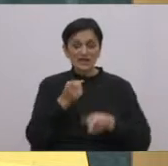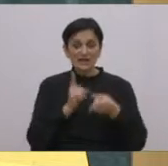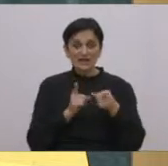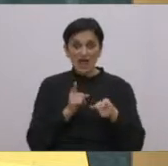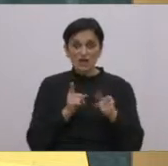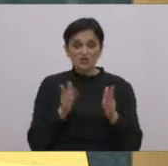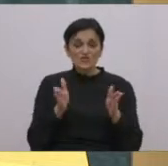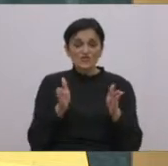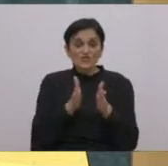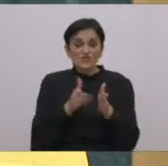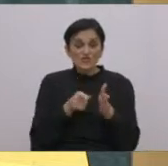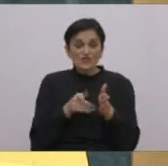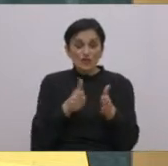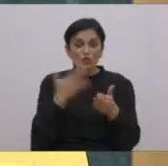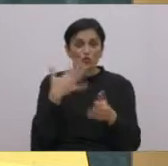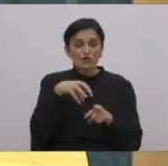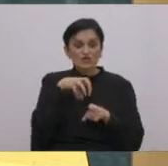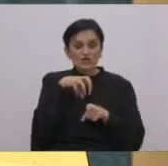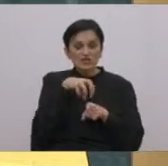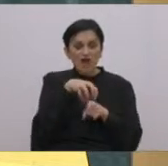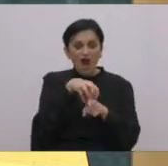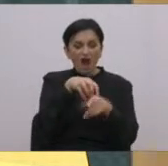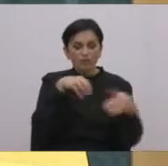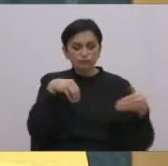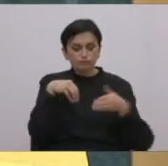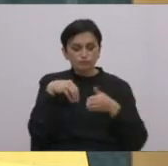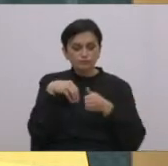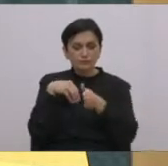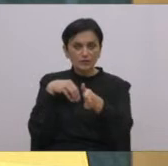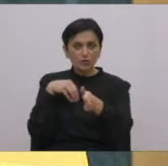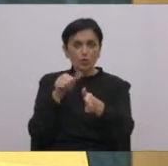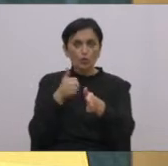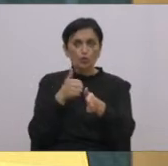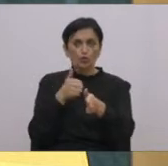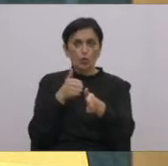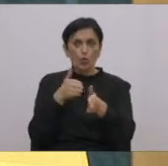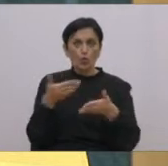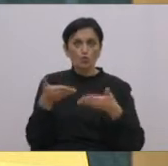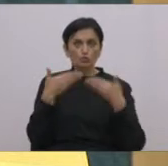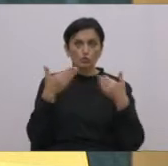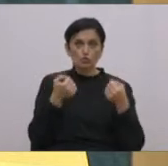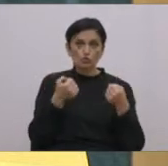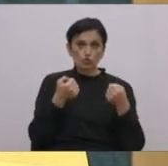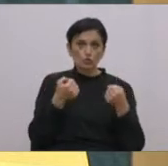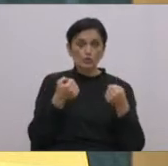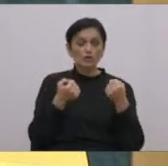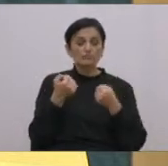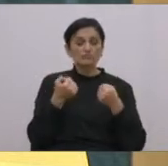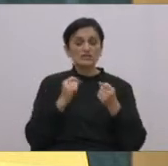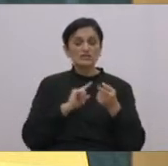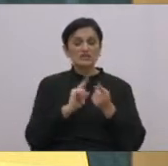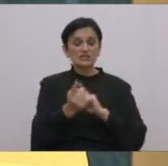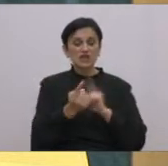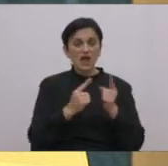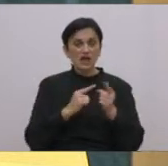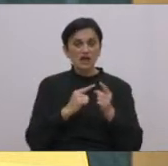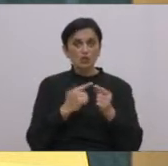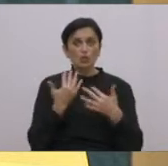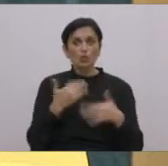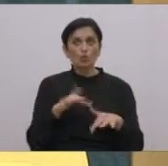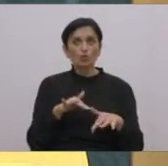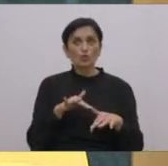si vitroveși, ucue, sa tranzito mozra obațari, iseverogor, subuki, da, sam zaurul transportis, gada, gileba, s-a nertat,